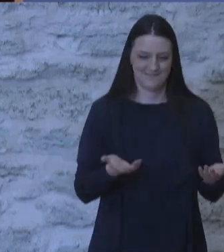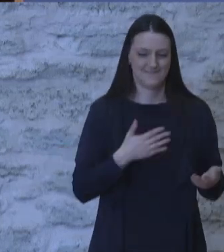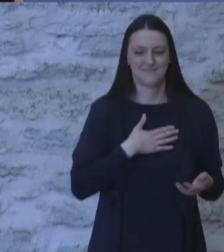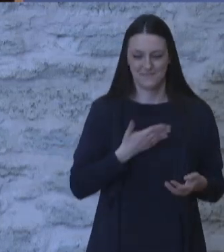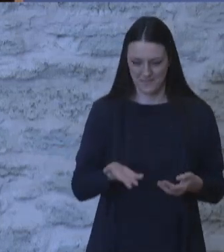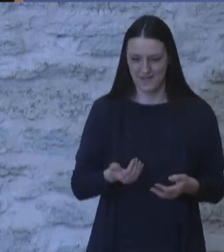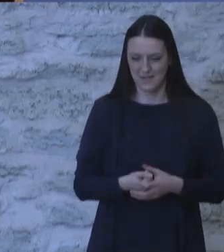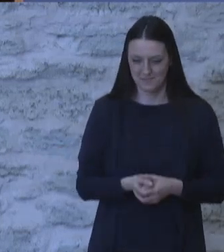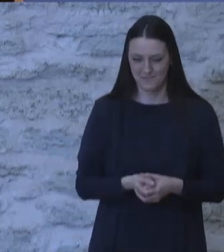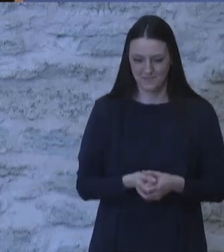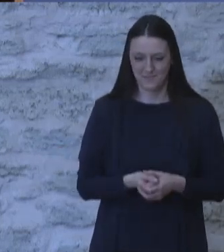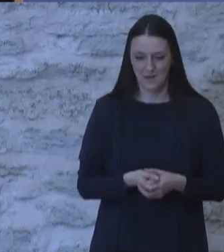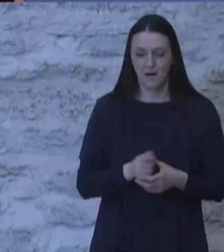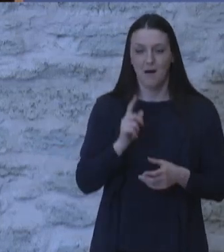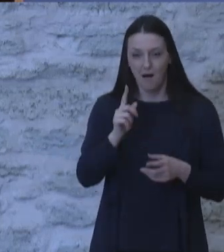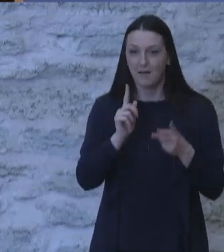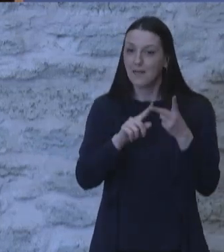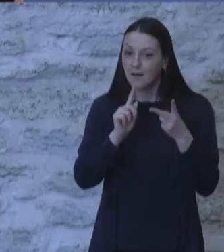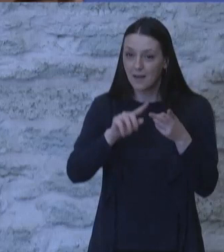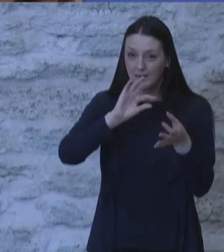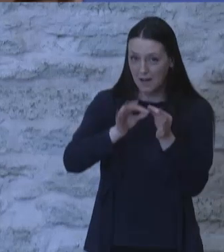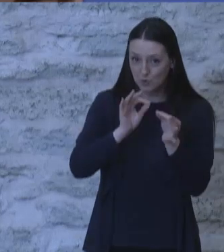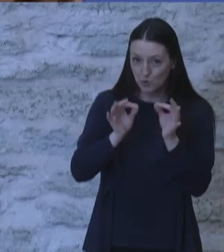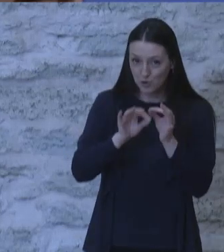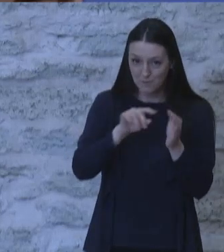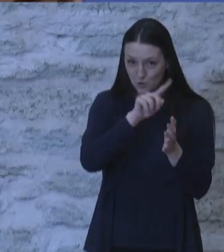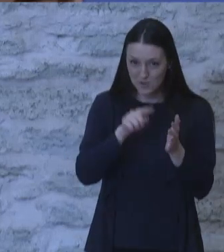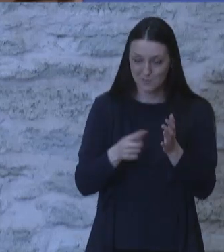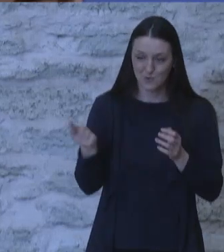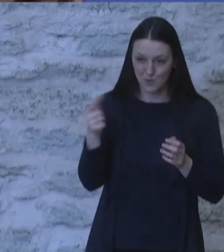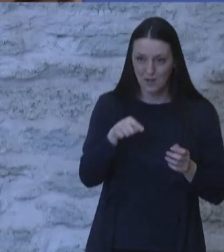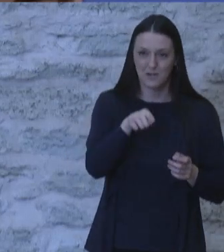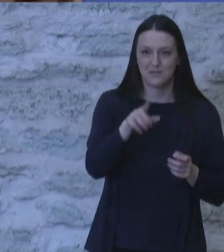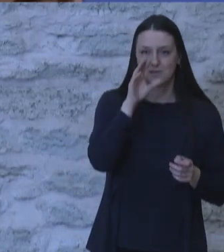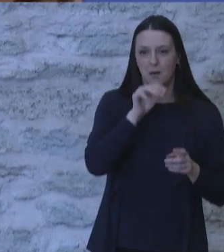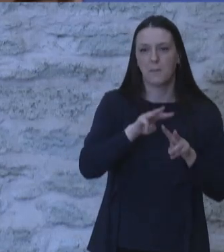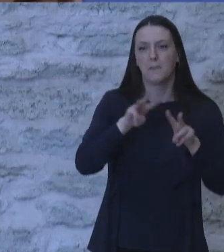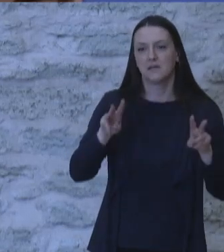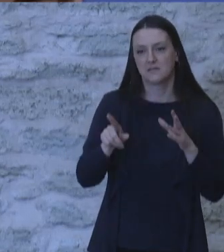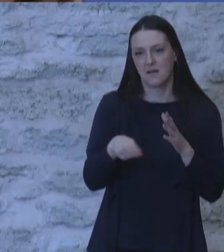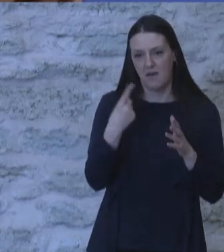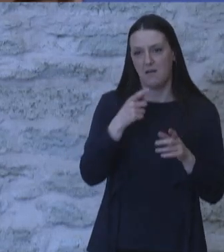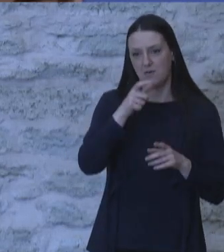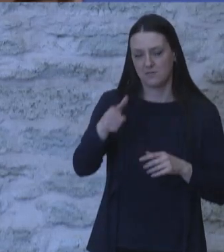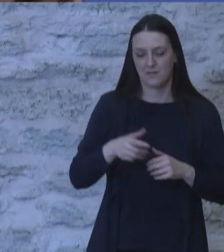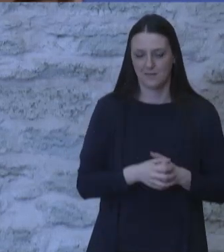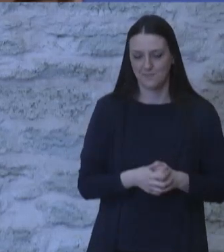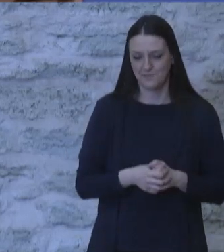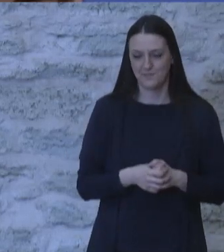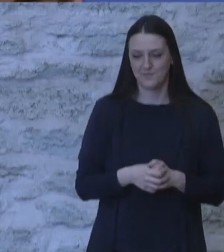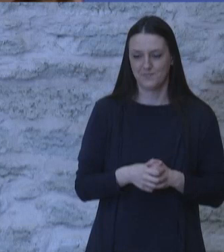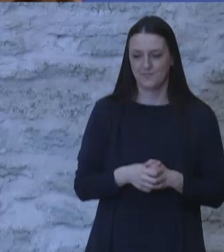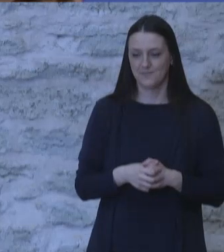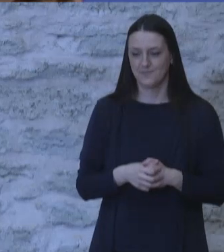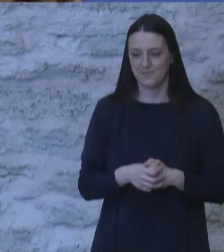Aga Mart Võrklaeval on teine täpsustav küsimus, nii et minister saab talle veel vastata. Palun.